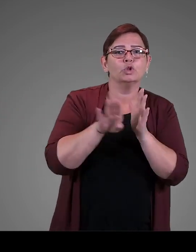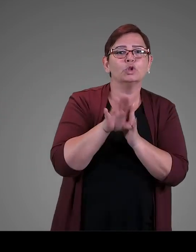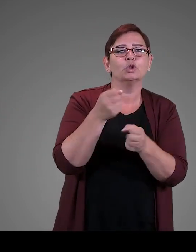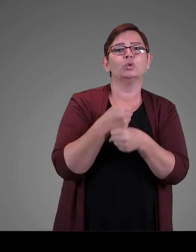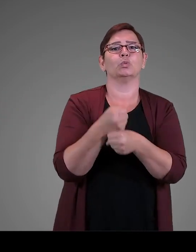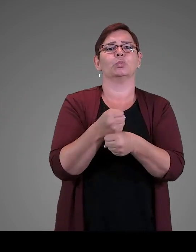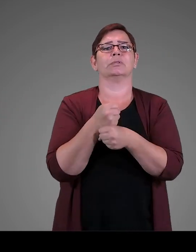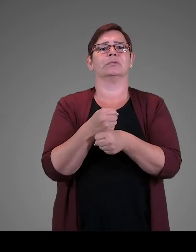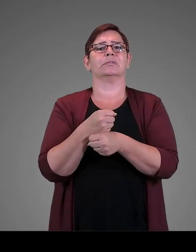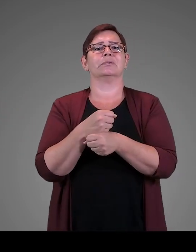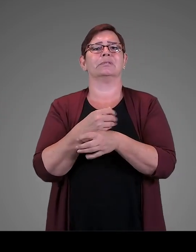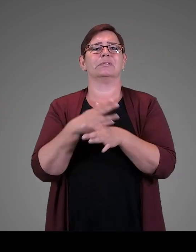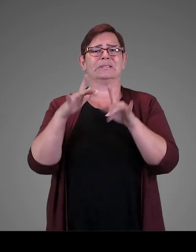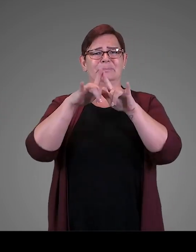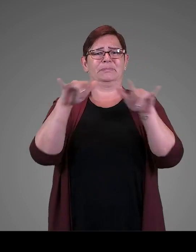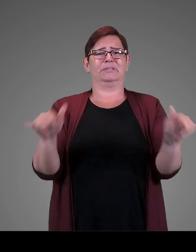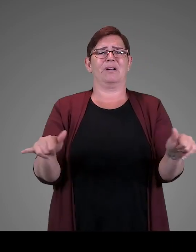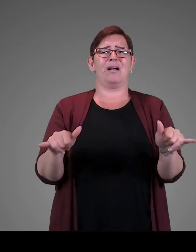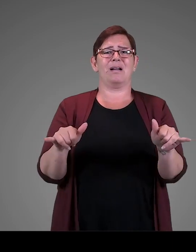tu sais,